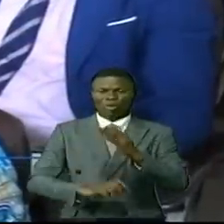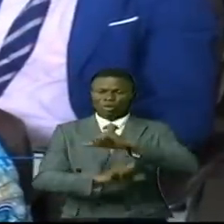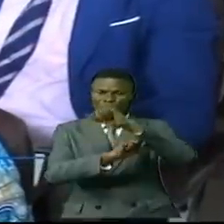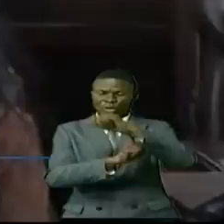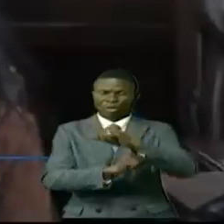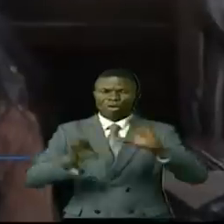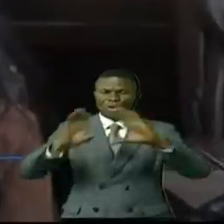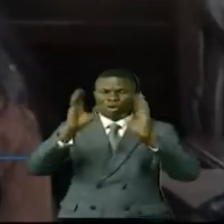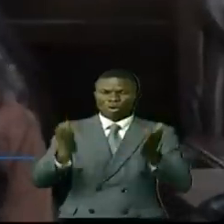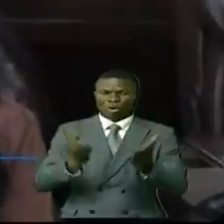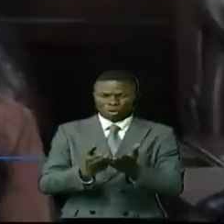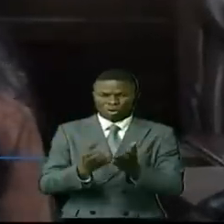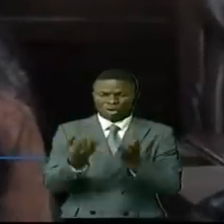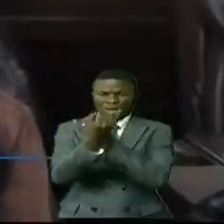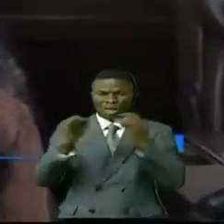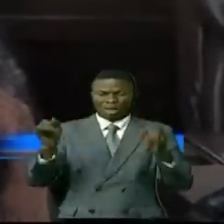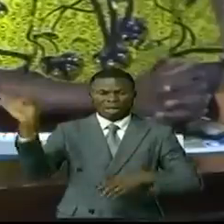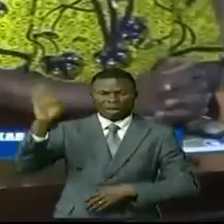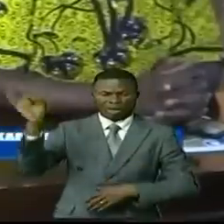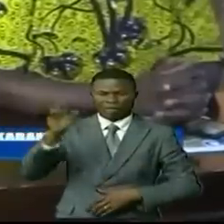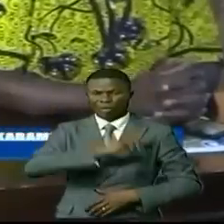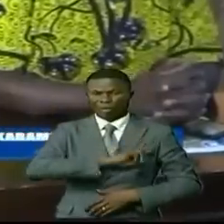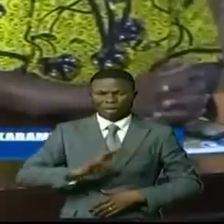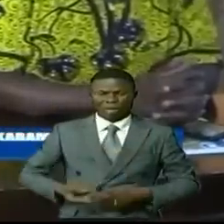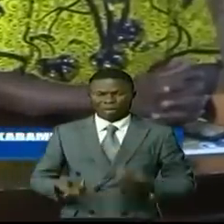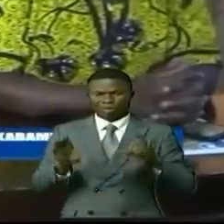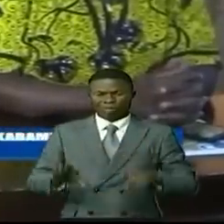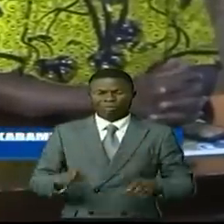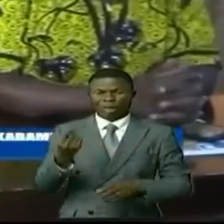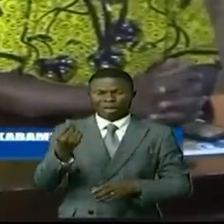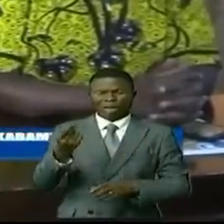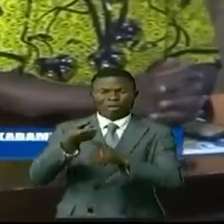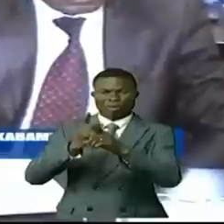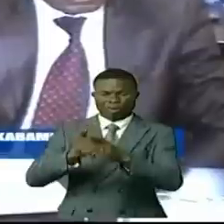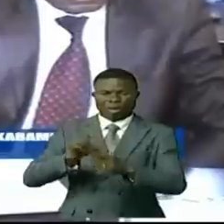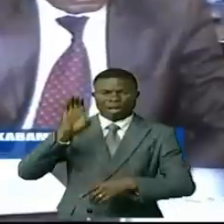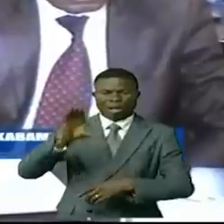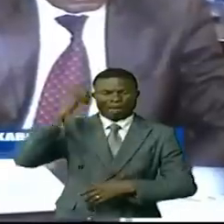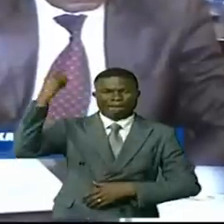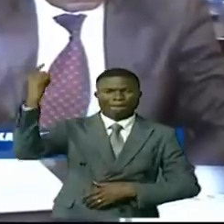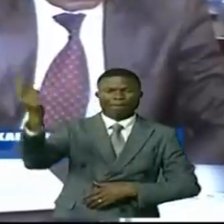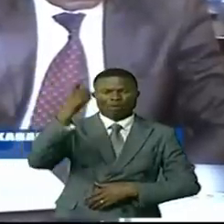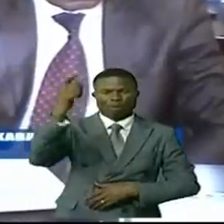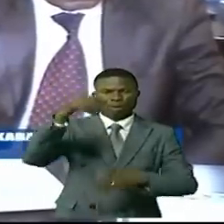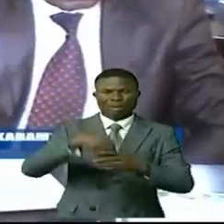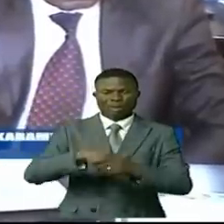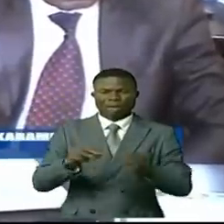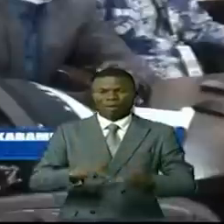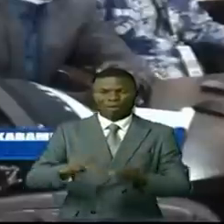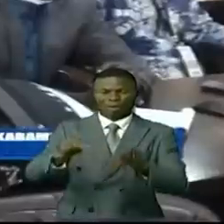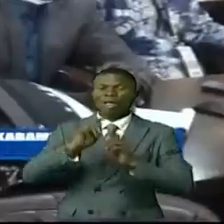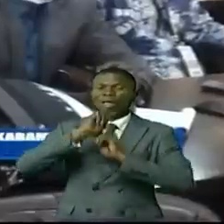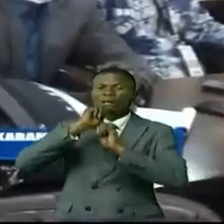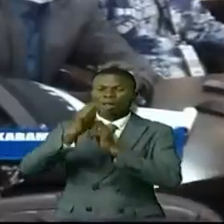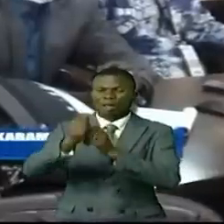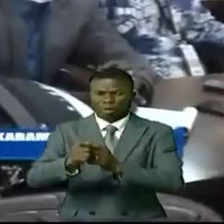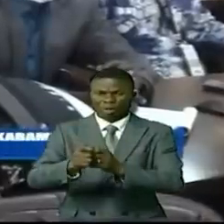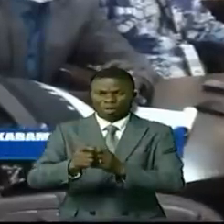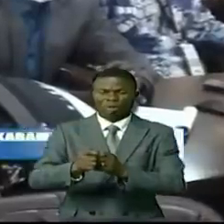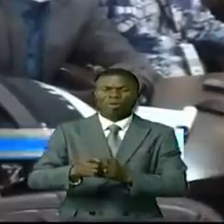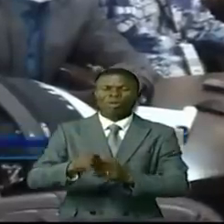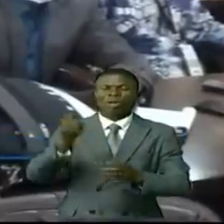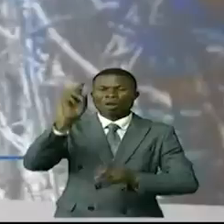communautés dépendantes de la forêt en RDC. C'est là, sous financement de la Banque mondiale, à travers les mécanismes des dons dédiés aux